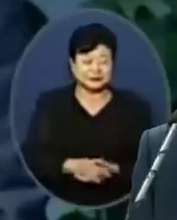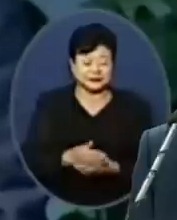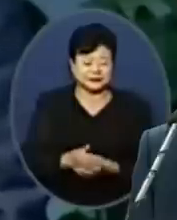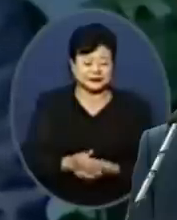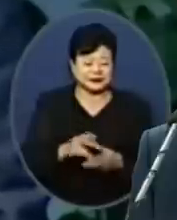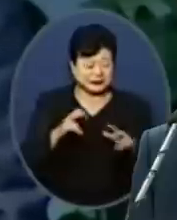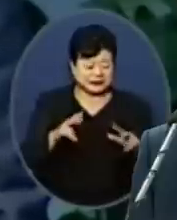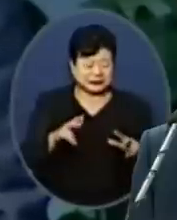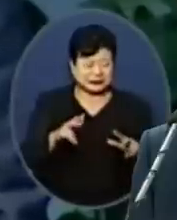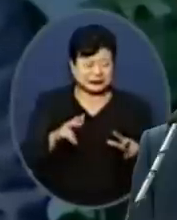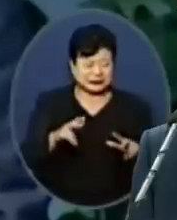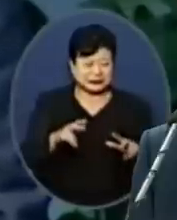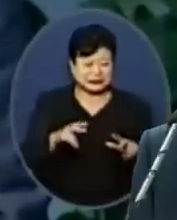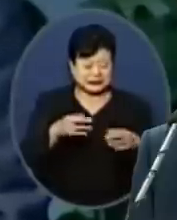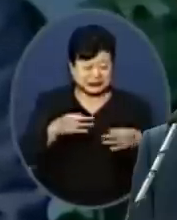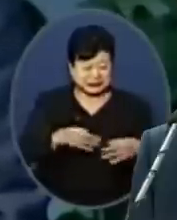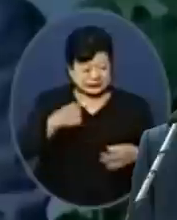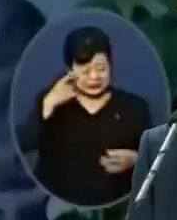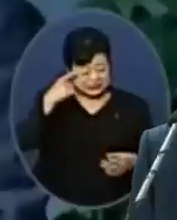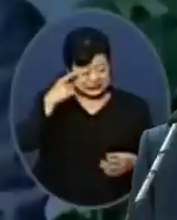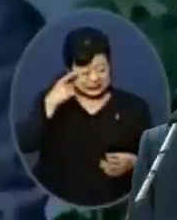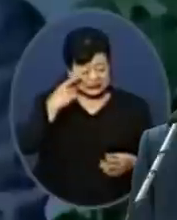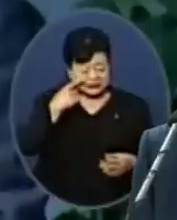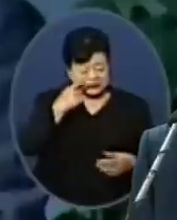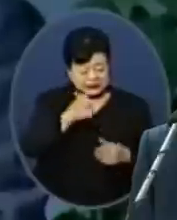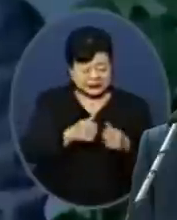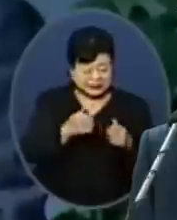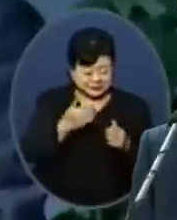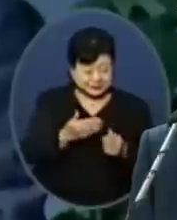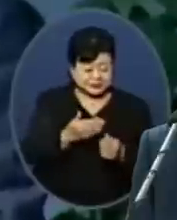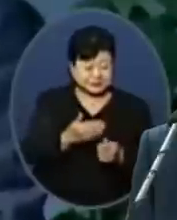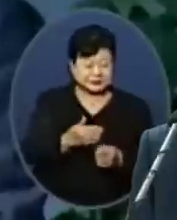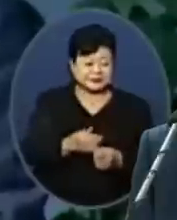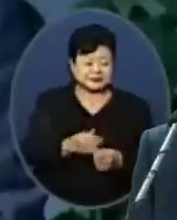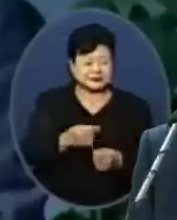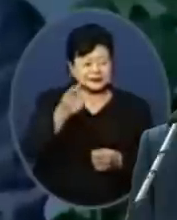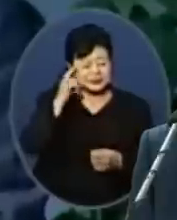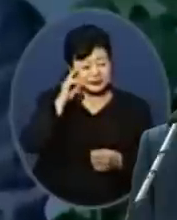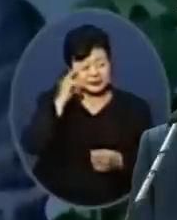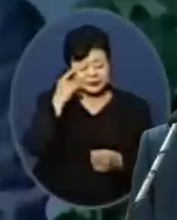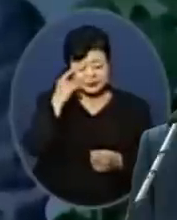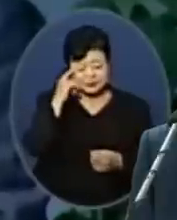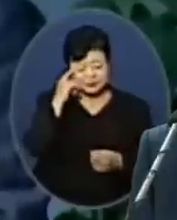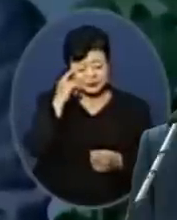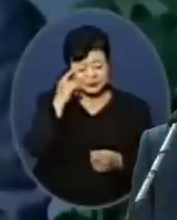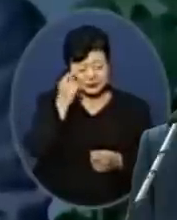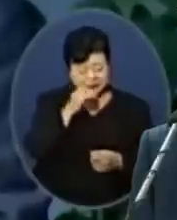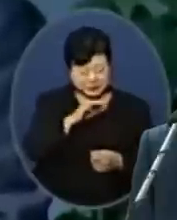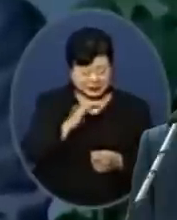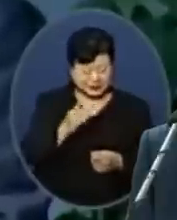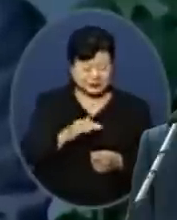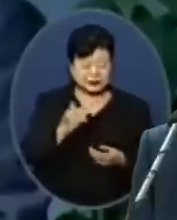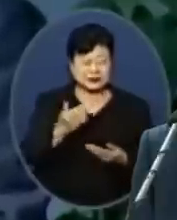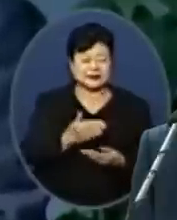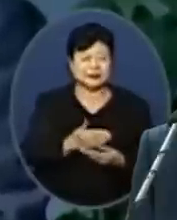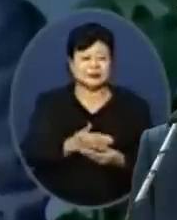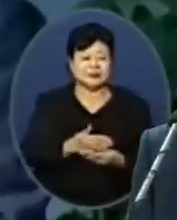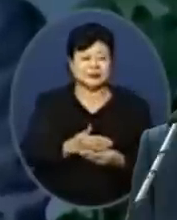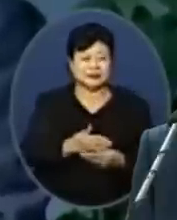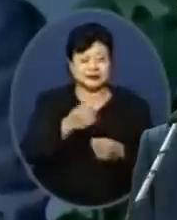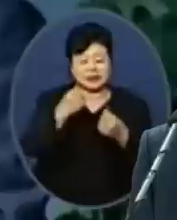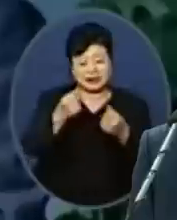여러분은 지금 여러분 자신을 생각하는 것보다도 하나님이 생각하는 것은 영혼이 잘 되고 범사에 잘